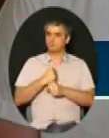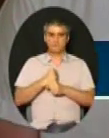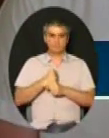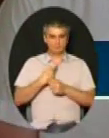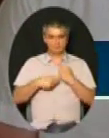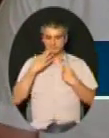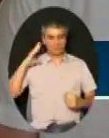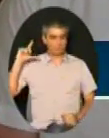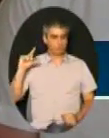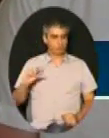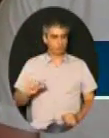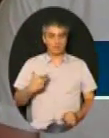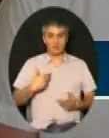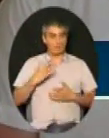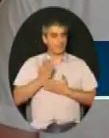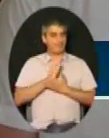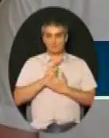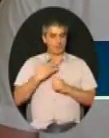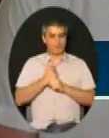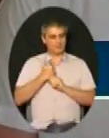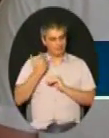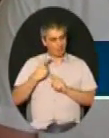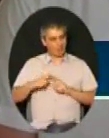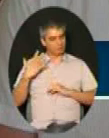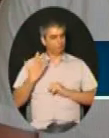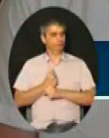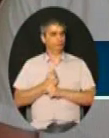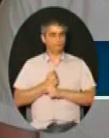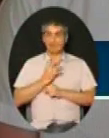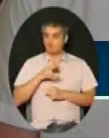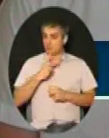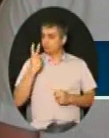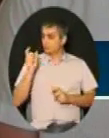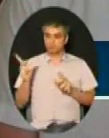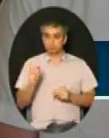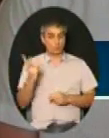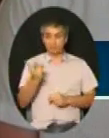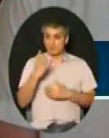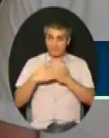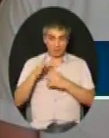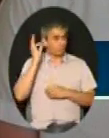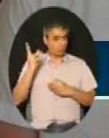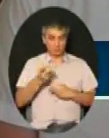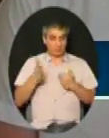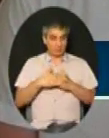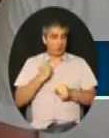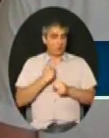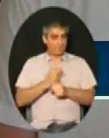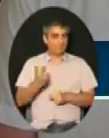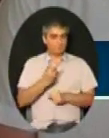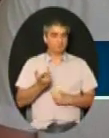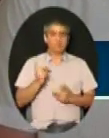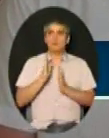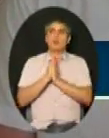הישראלי נשחק, מעמד הביניים לא ממש מצליח לגמור את החודש, למרות ששני בני הזוג עובדים בבית, אז חלקם אפילו